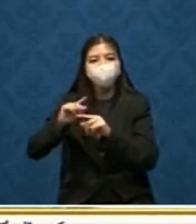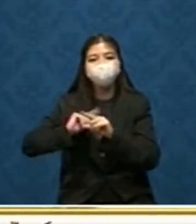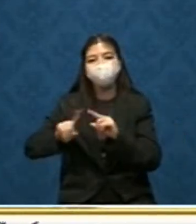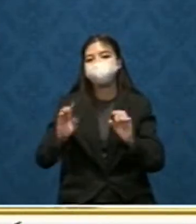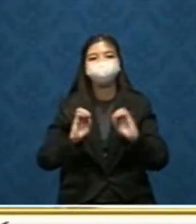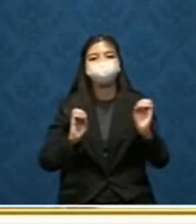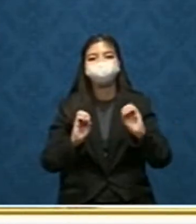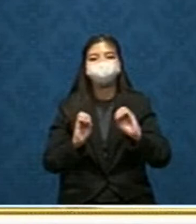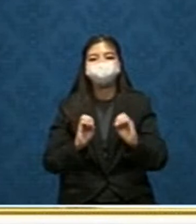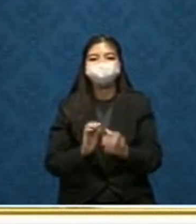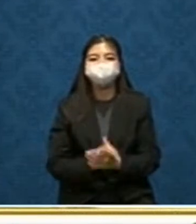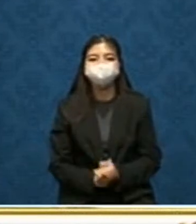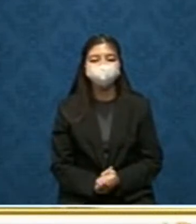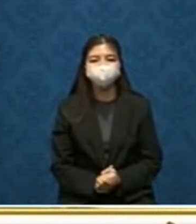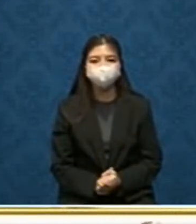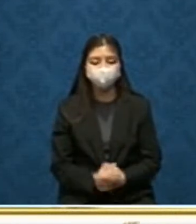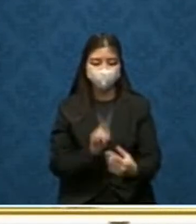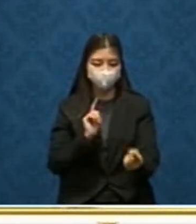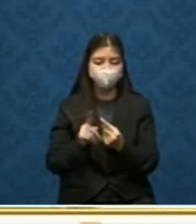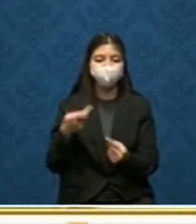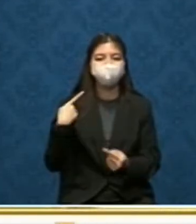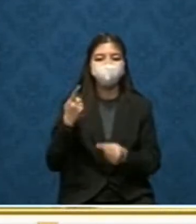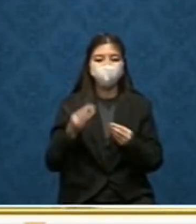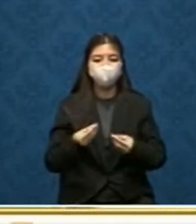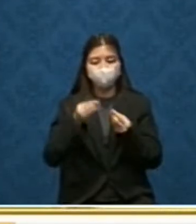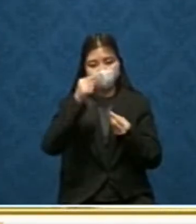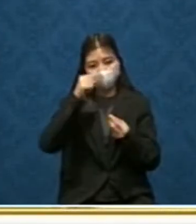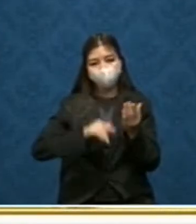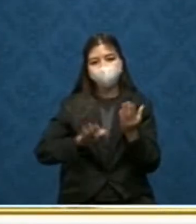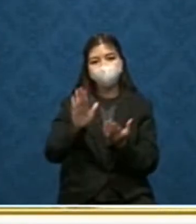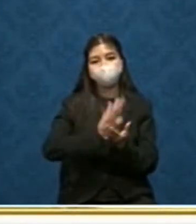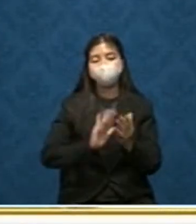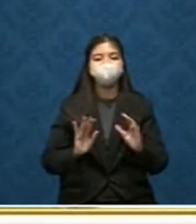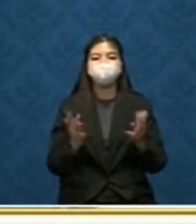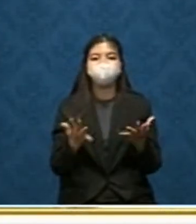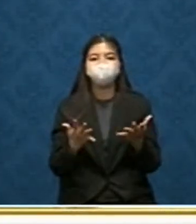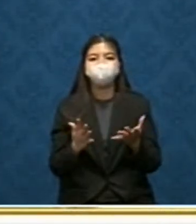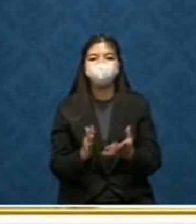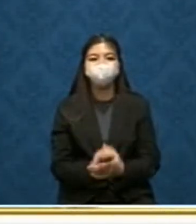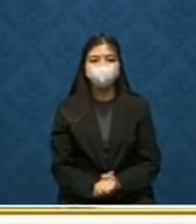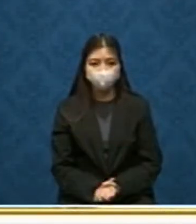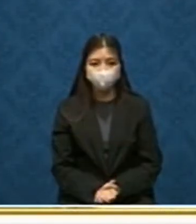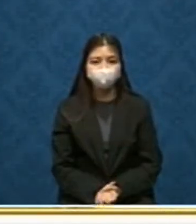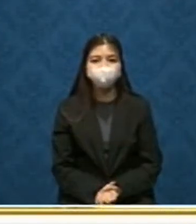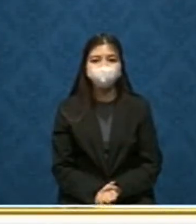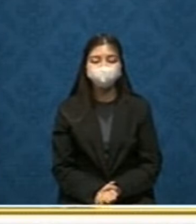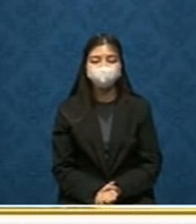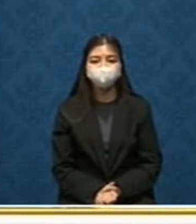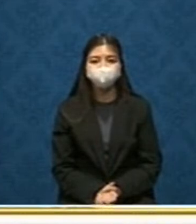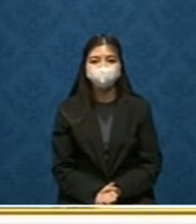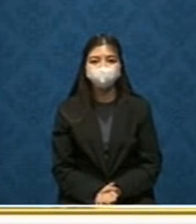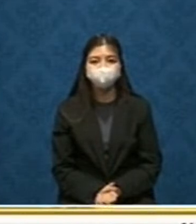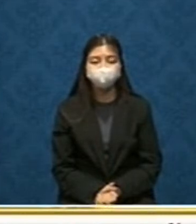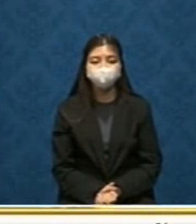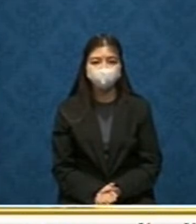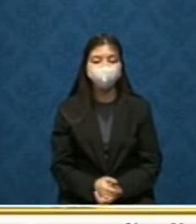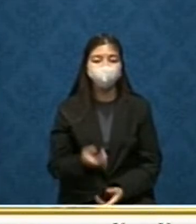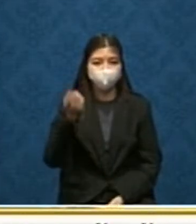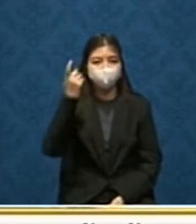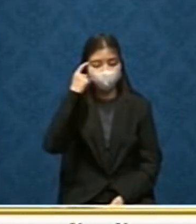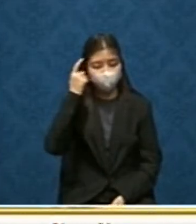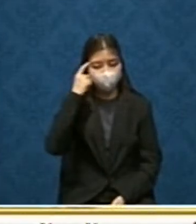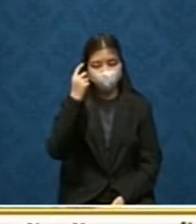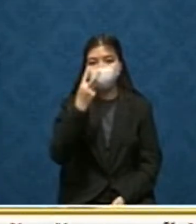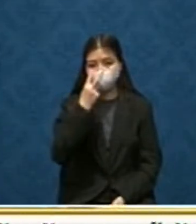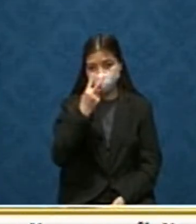งนี้เองที่มนจะเกิดกับประโชนกัปเทศพ่านไมมีเพรนั้นเรารู้ sitioเรื่องต่างปเทท ไมใช่